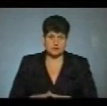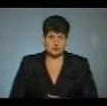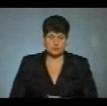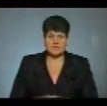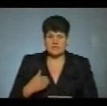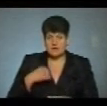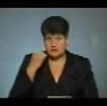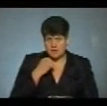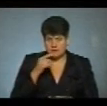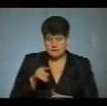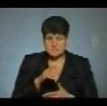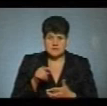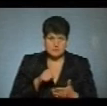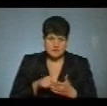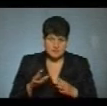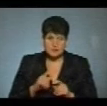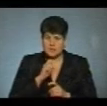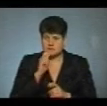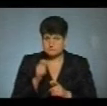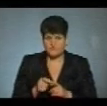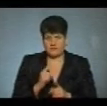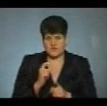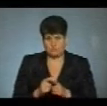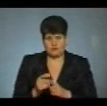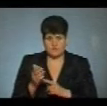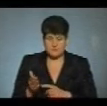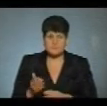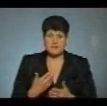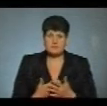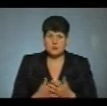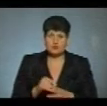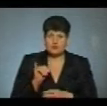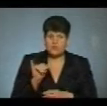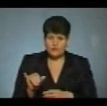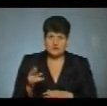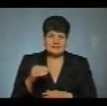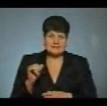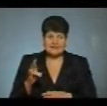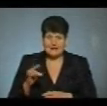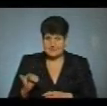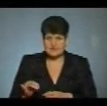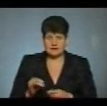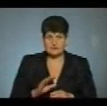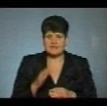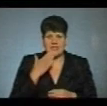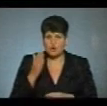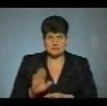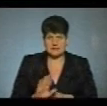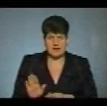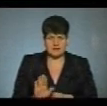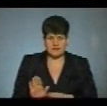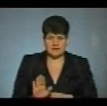Я дякую за запитання, я даю відповідь зразу. Мабуть, у вас дані не зовсім останні, так